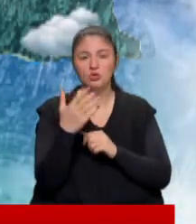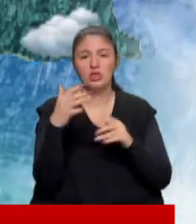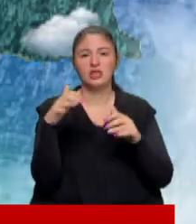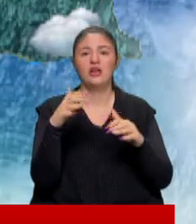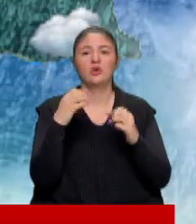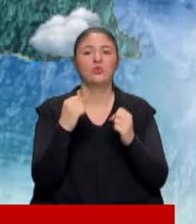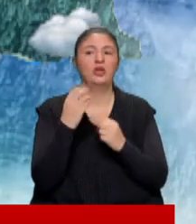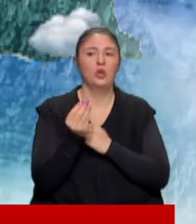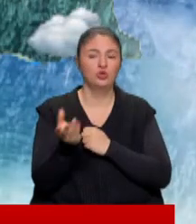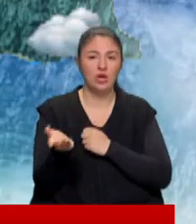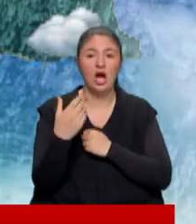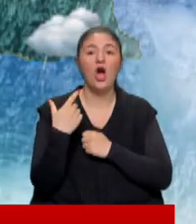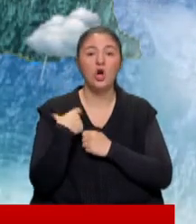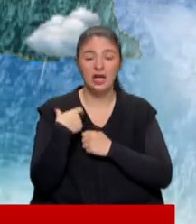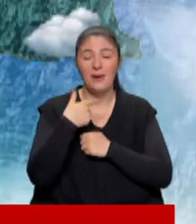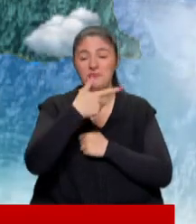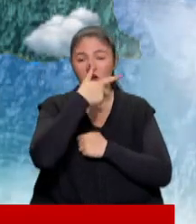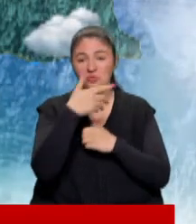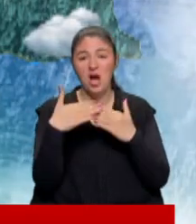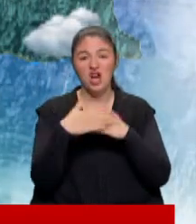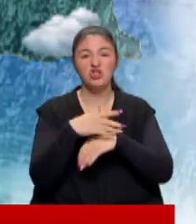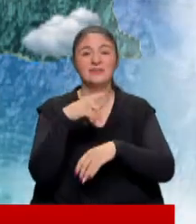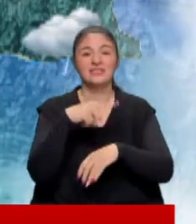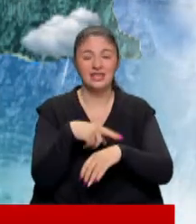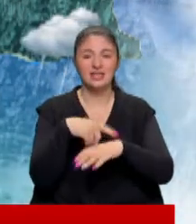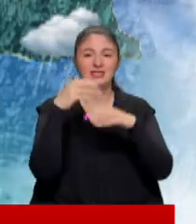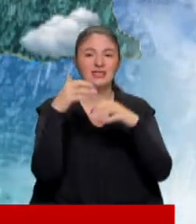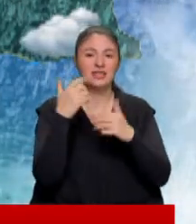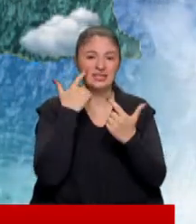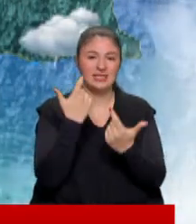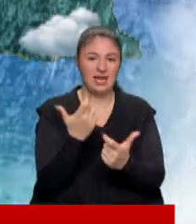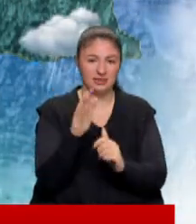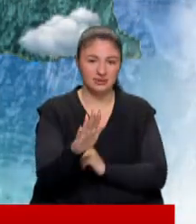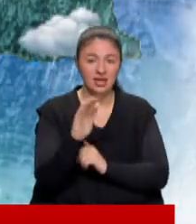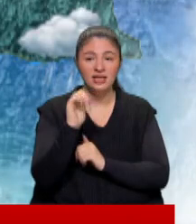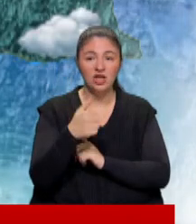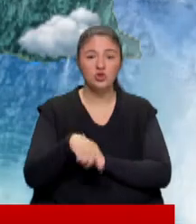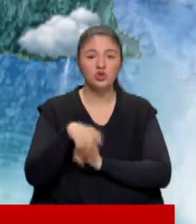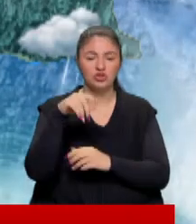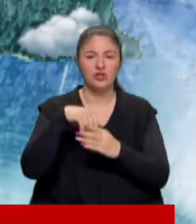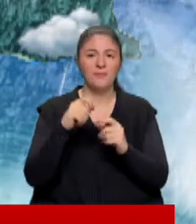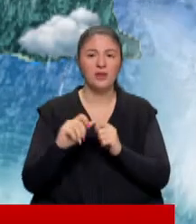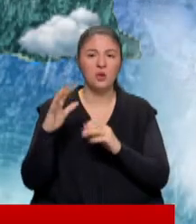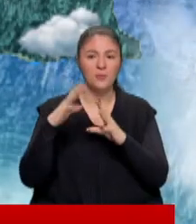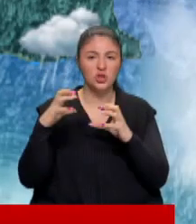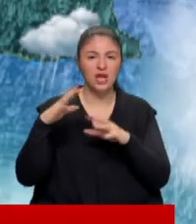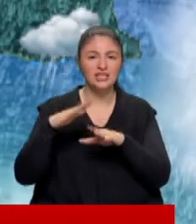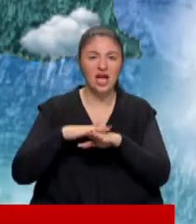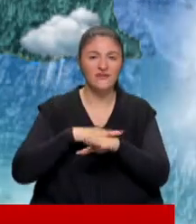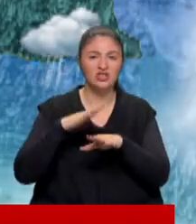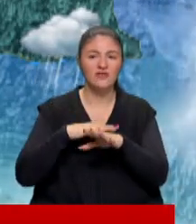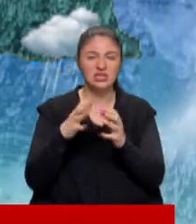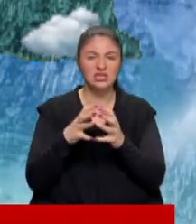de yağışlar kuvvetli. Özellikle perşembe akşam saatlerinde sağanaklara dikkat. Yarın gün içinde batıda bulutlar yavaş